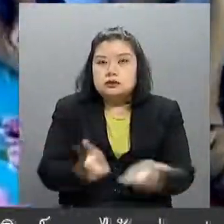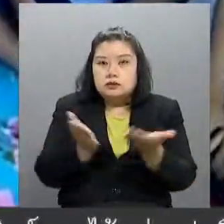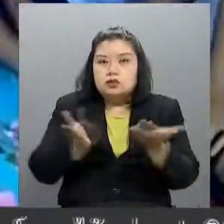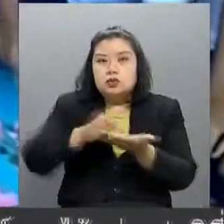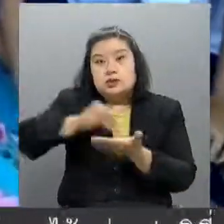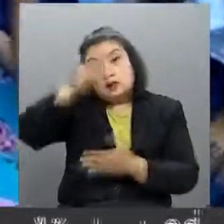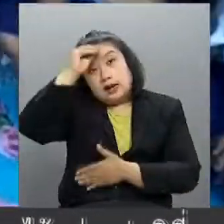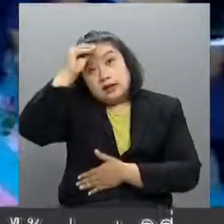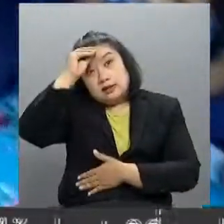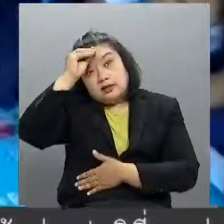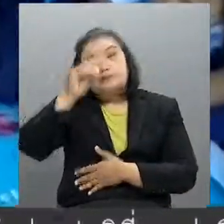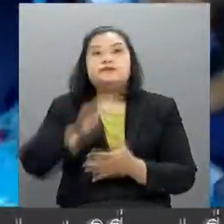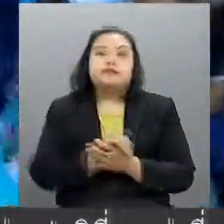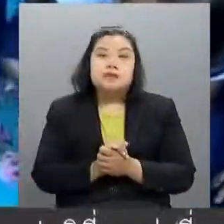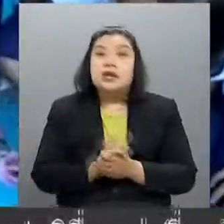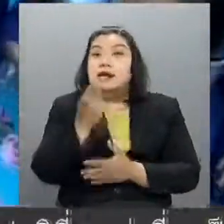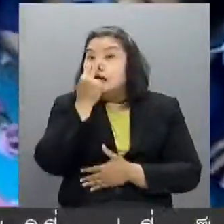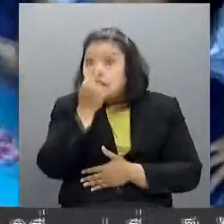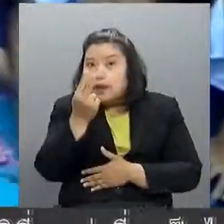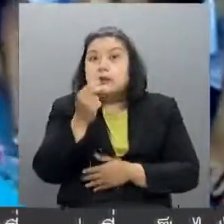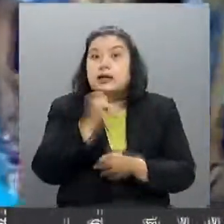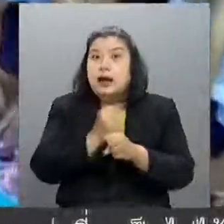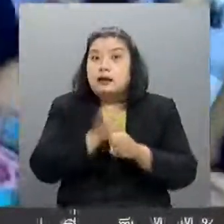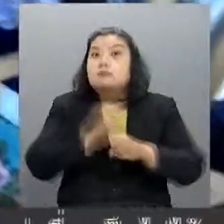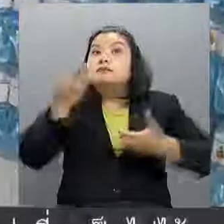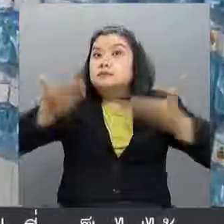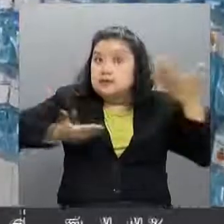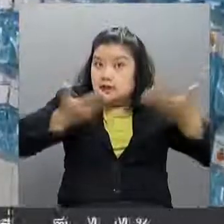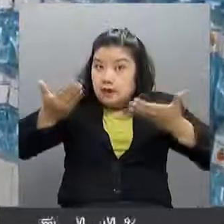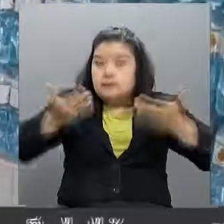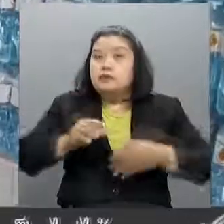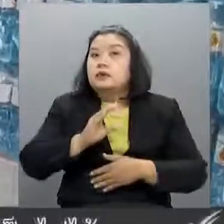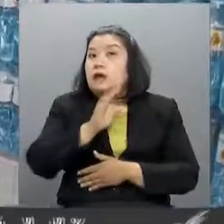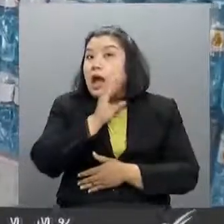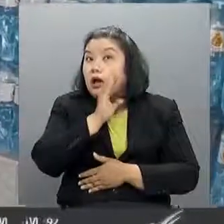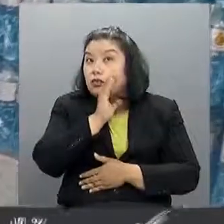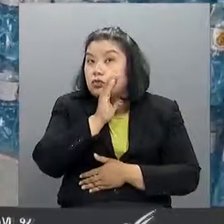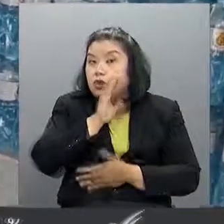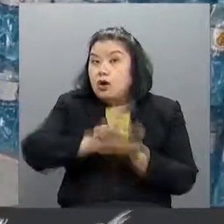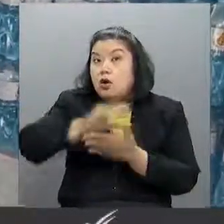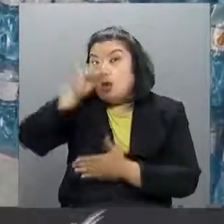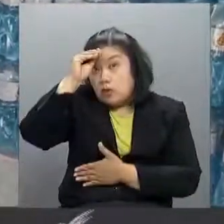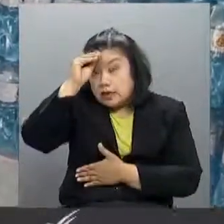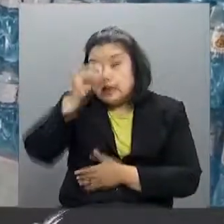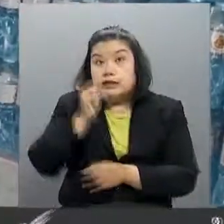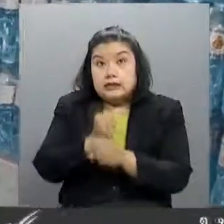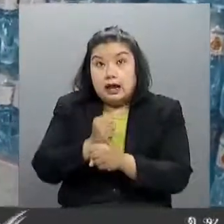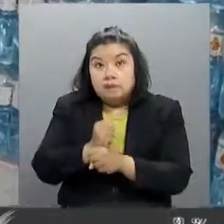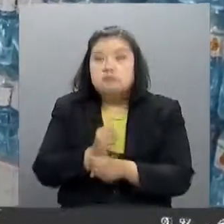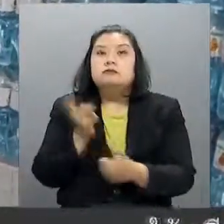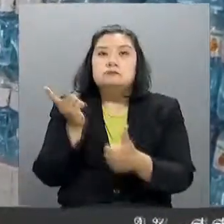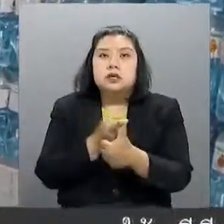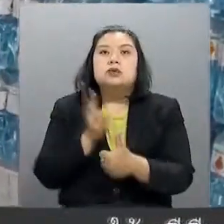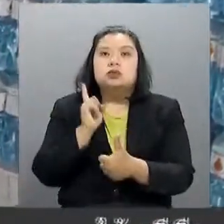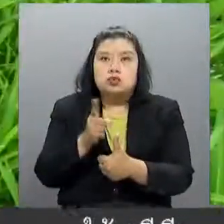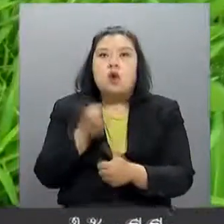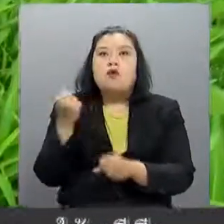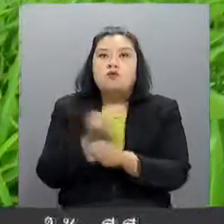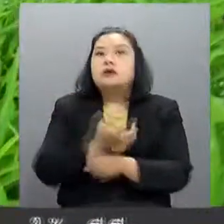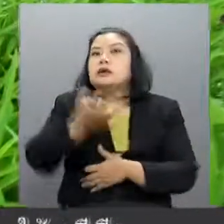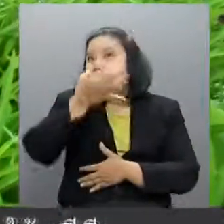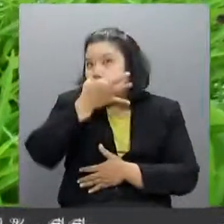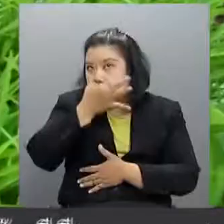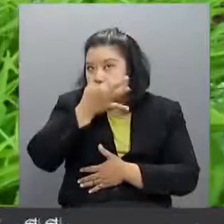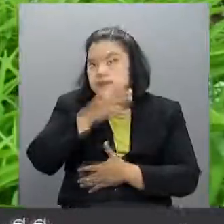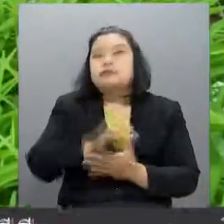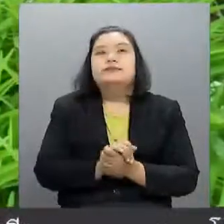กรรมต่างๆถ้าโรงเรียนจัดกิจกรรมแล้วก็ฝึกให้นักเรียนมีทักษะทางวิชาชี